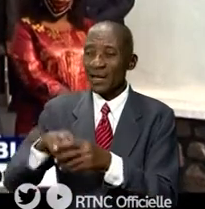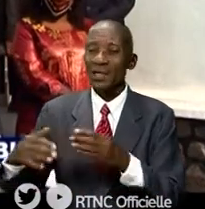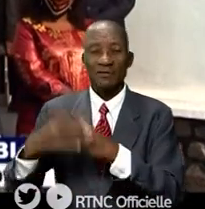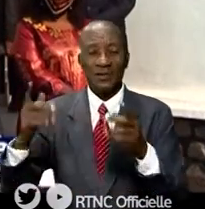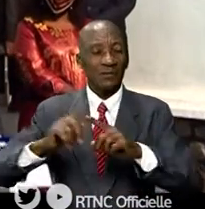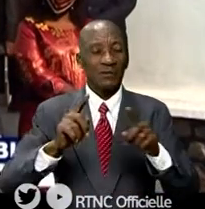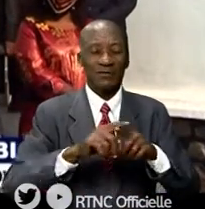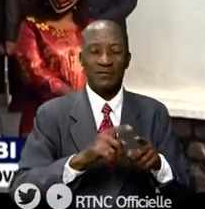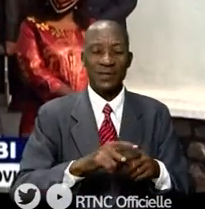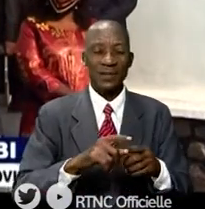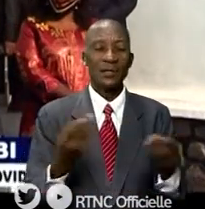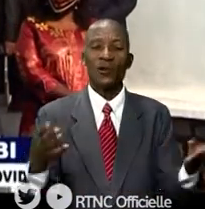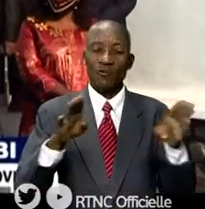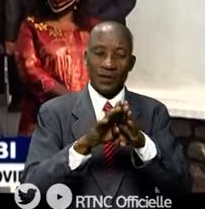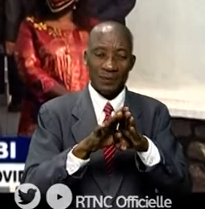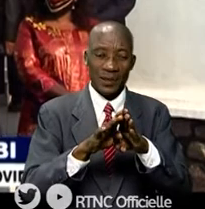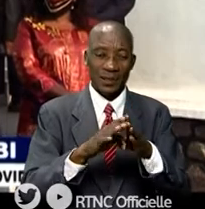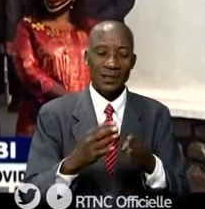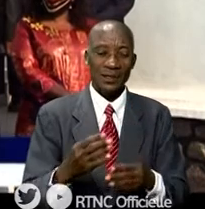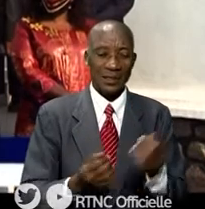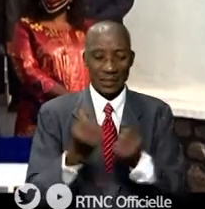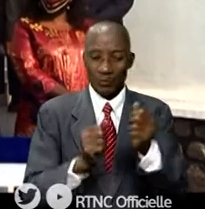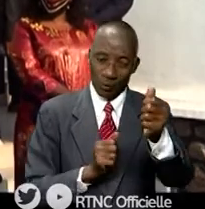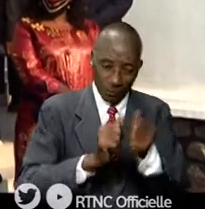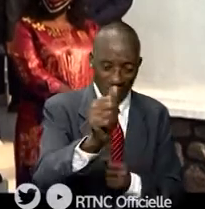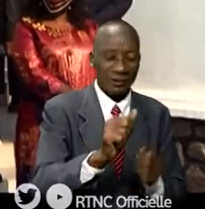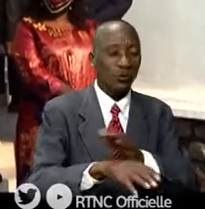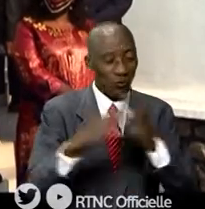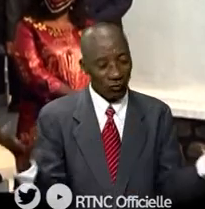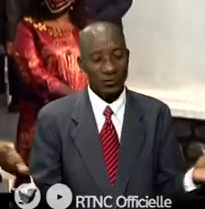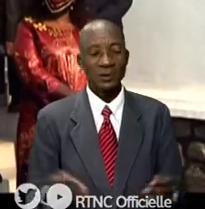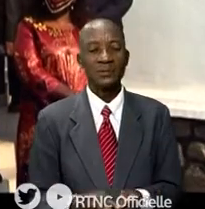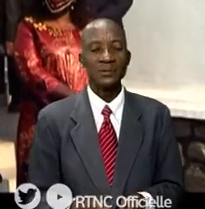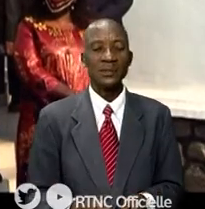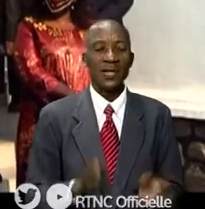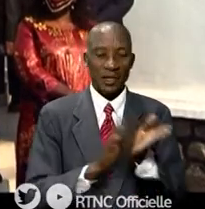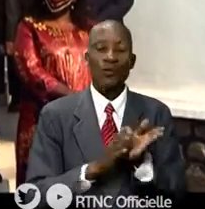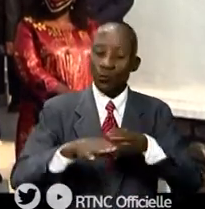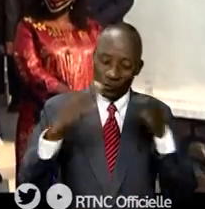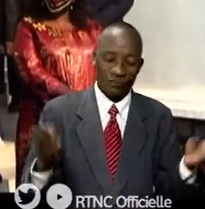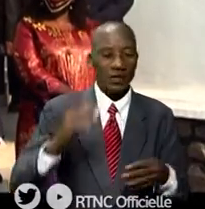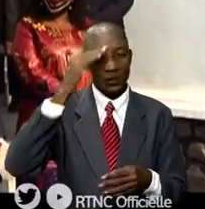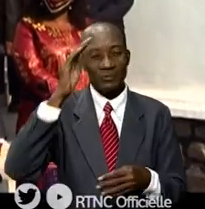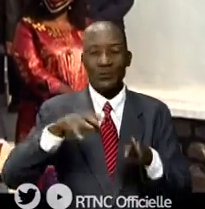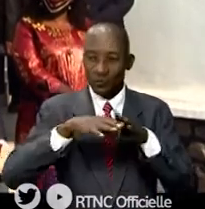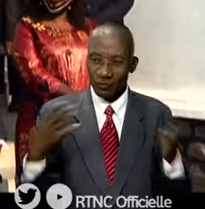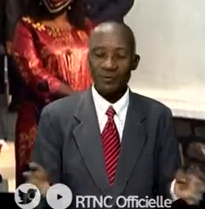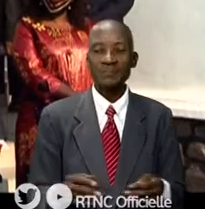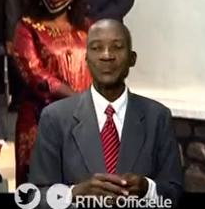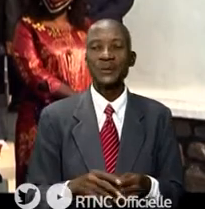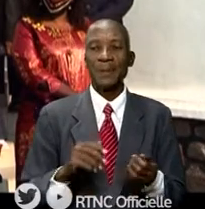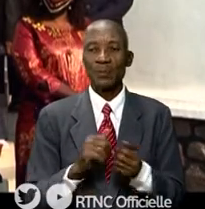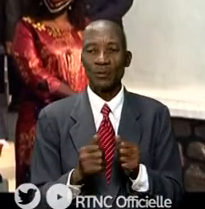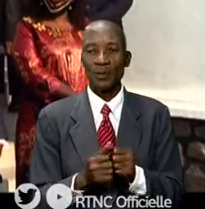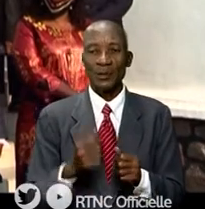avons parlé de la problématique de l'ouverture des écoles, des universités. Nous avons parlé de la problématique du déconfinement